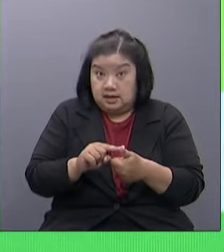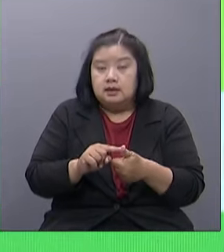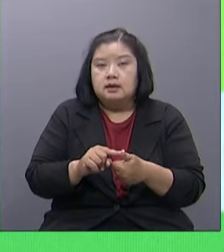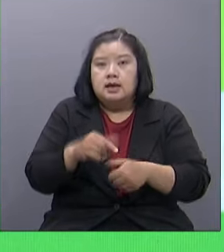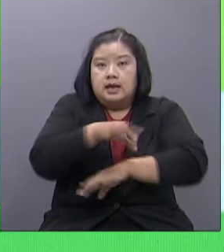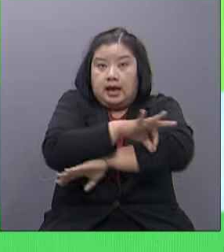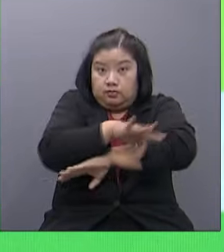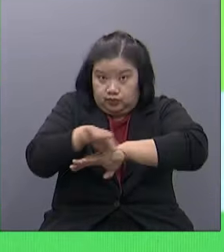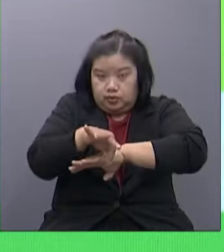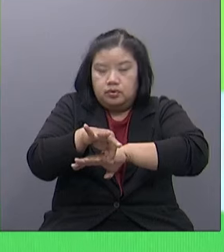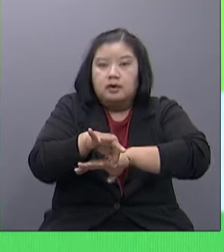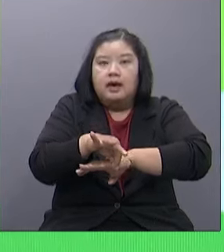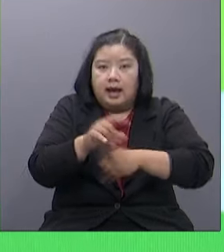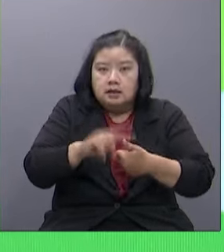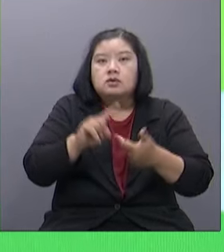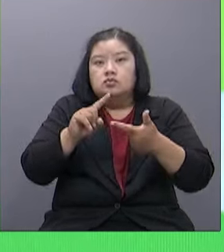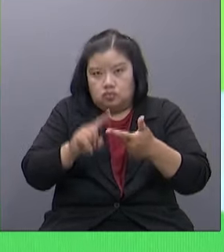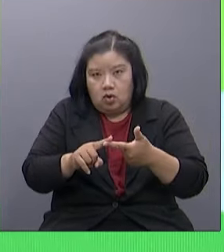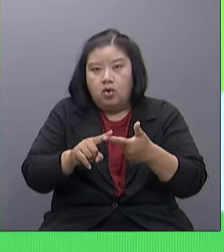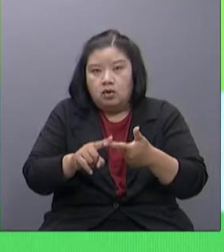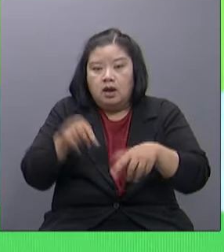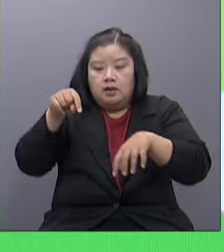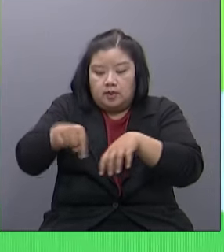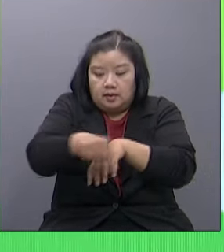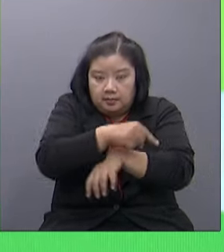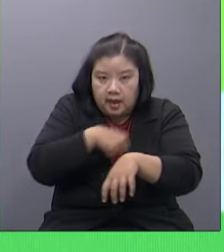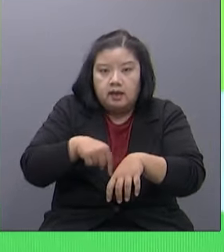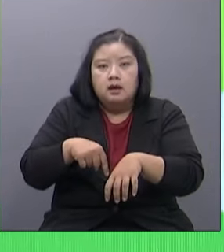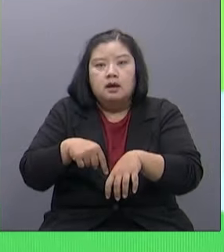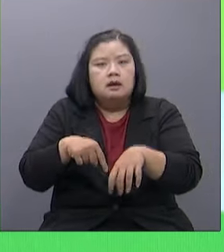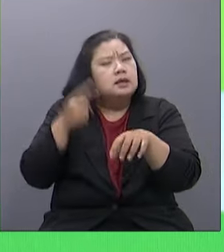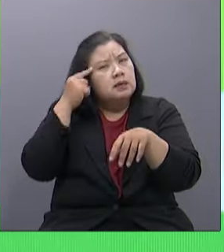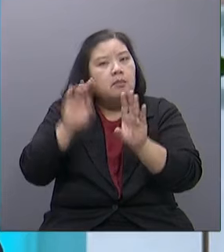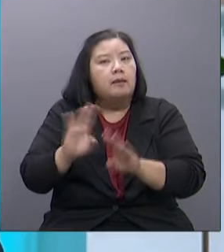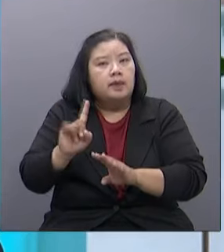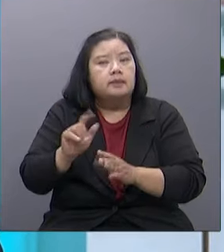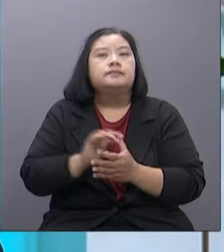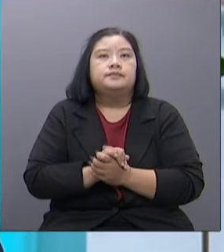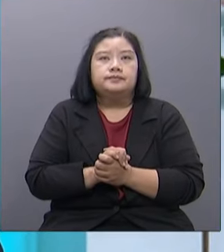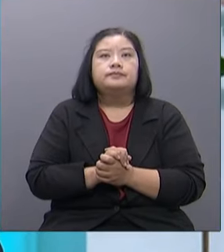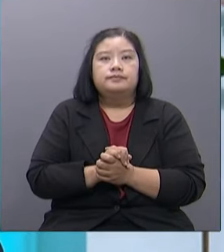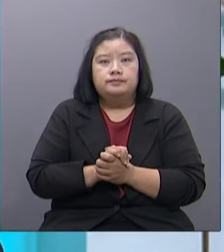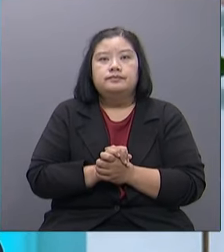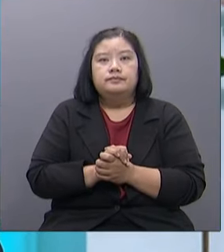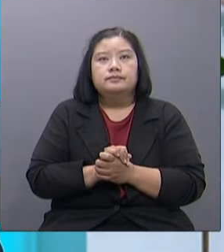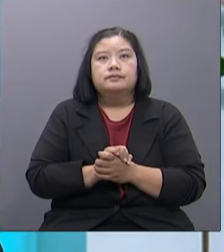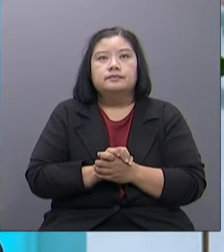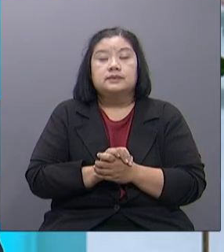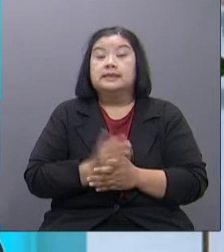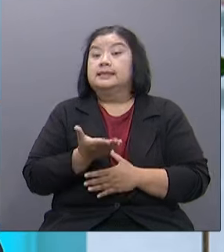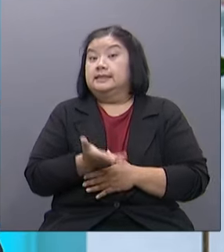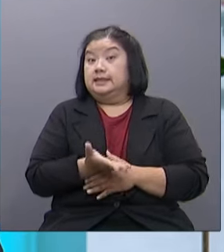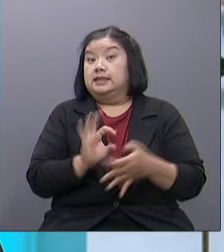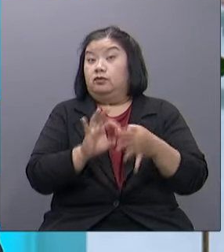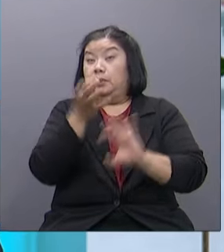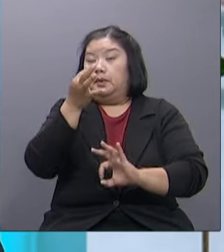วัสดุหรือว่าการวางแผนผังเมืองในพื้นที่รอบโดยย่านด้วยเท่าที่ผมดูนะครับอาคารหลังนี้นะครับทาง